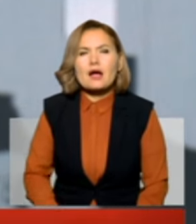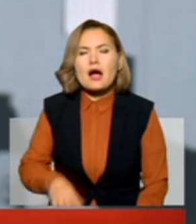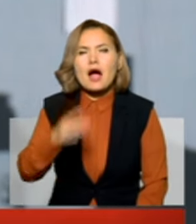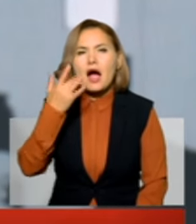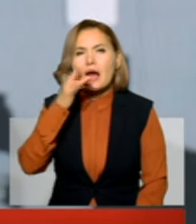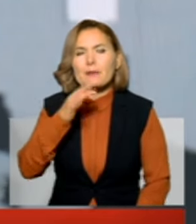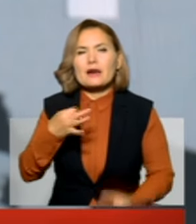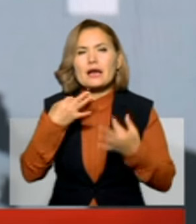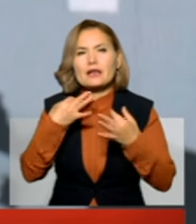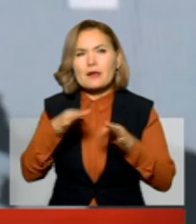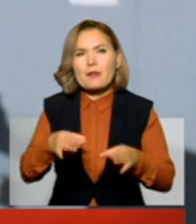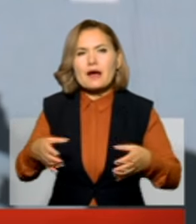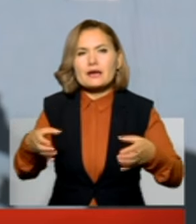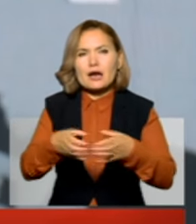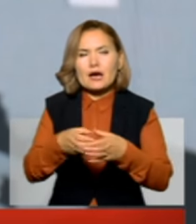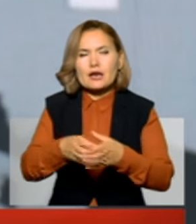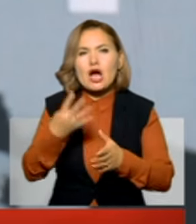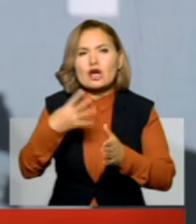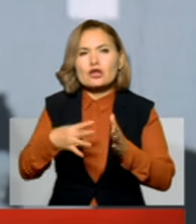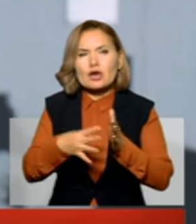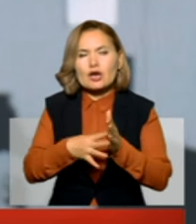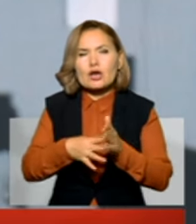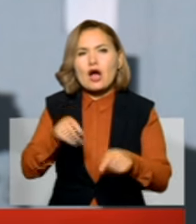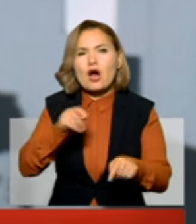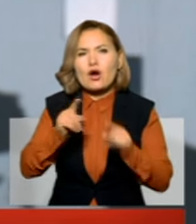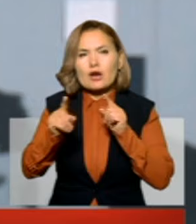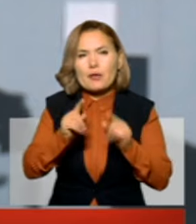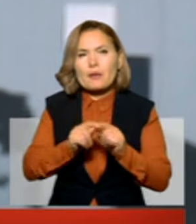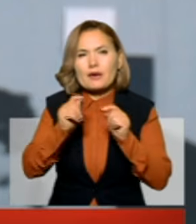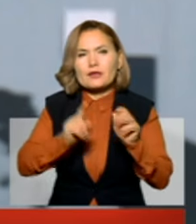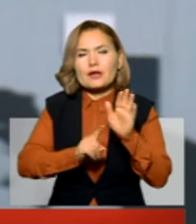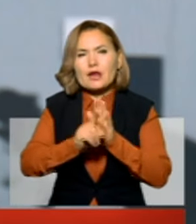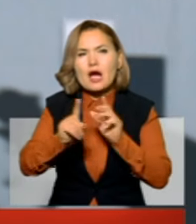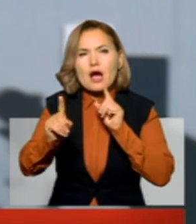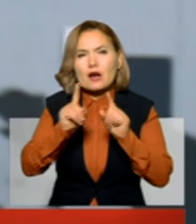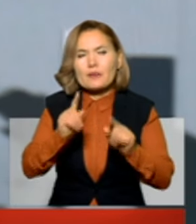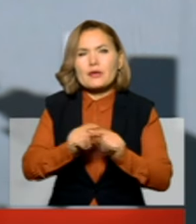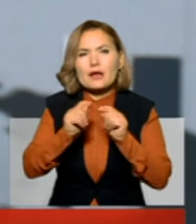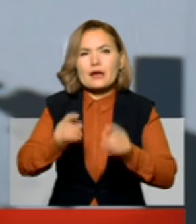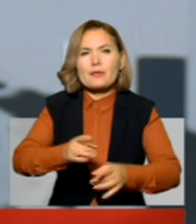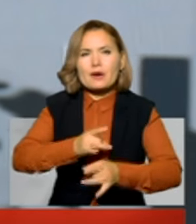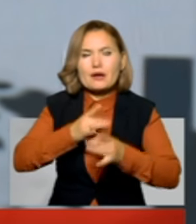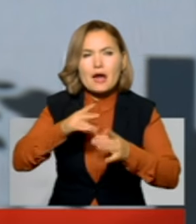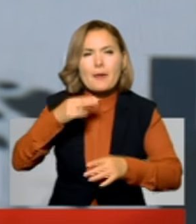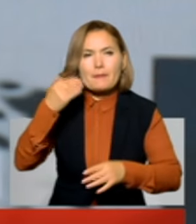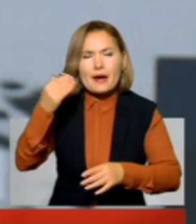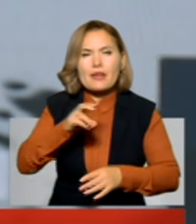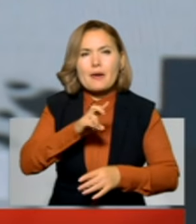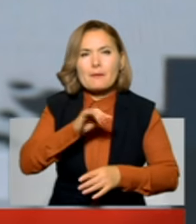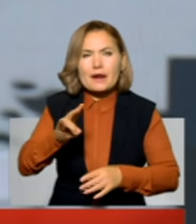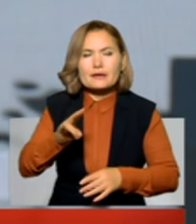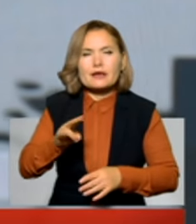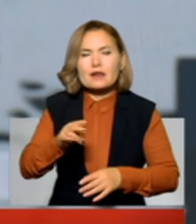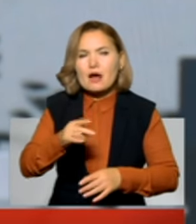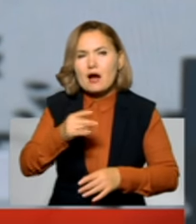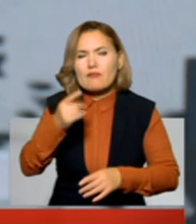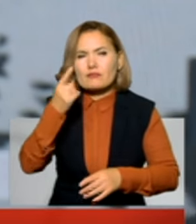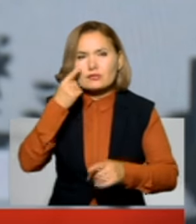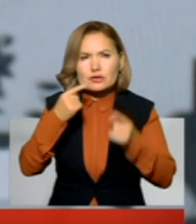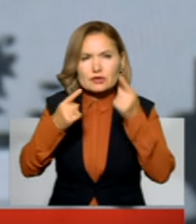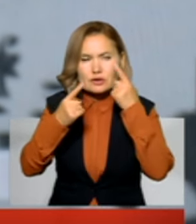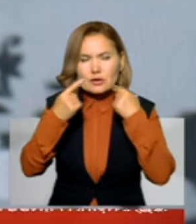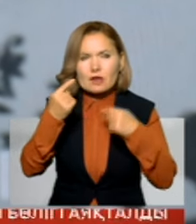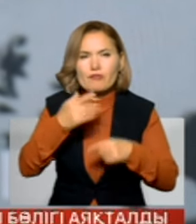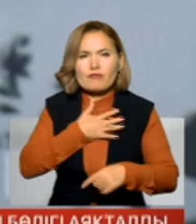Сондай қақшта демократиялық партияның 49-шы құрылтайы басталды. Жиынның ашылу сәтінде президент Джо Байден көзіне